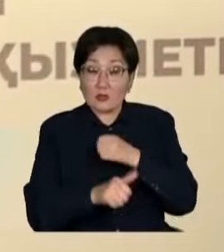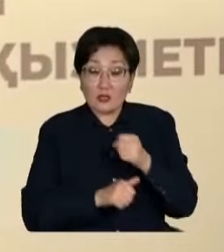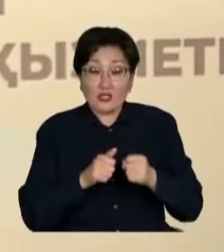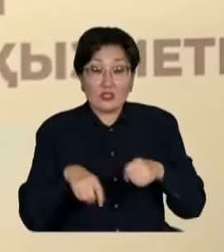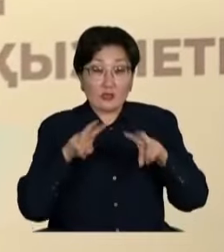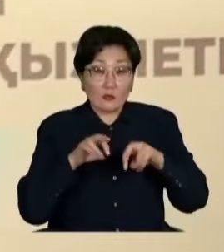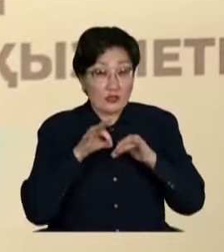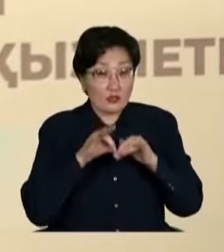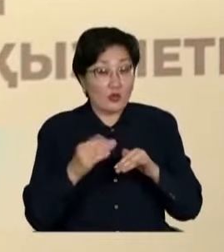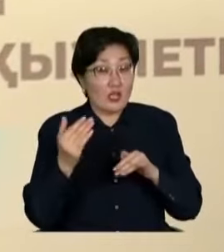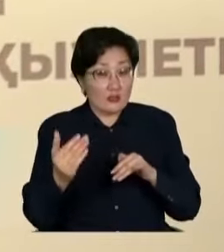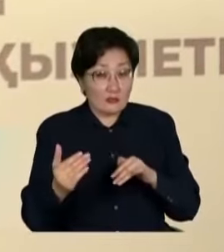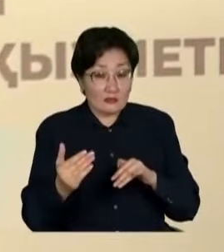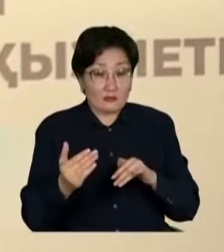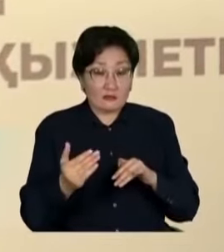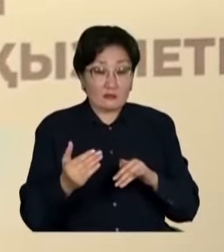тағайындалып,